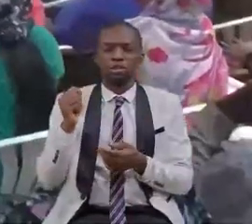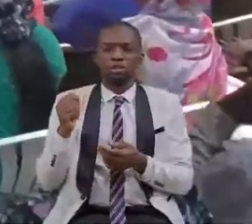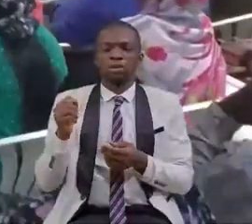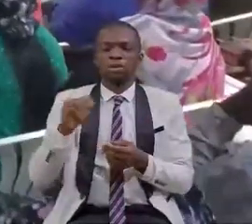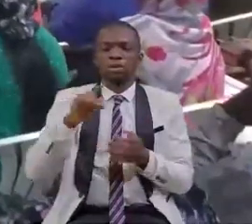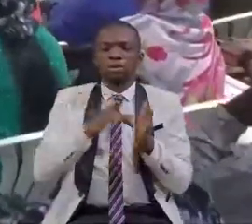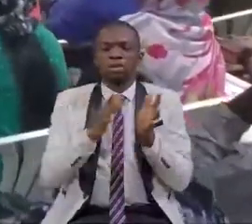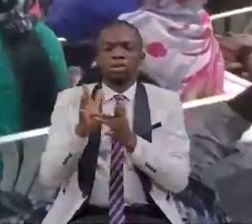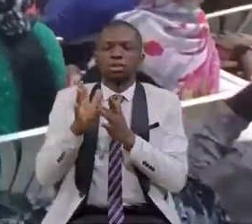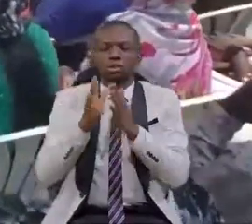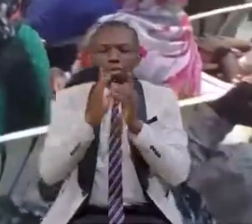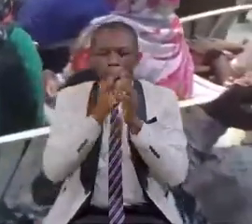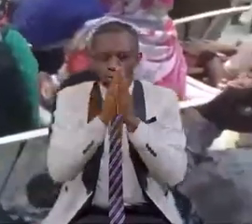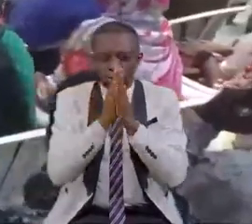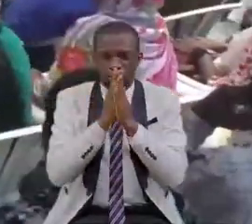a prié.